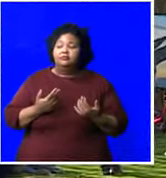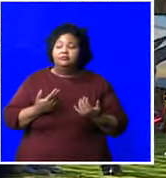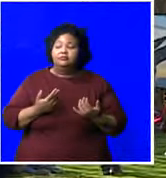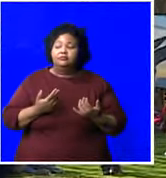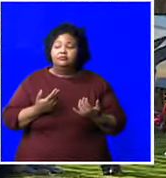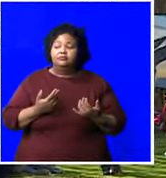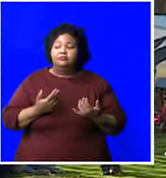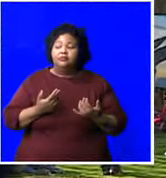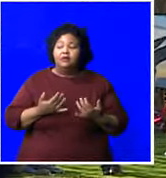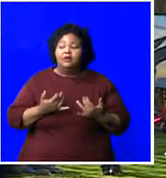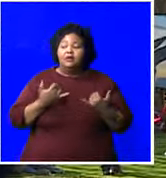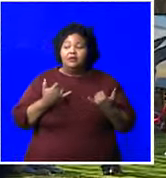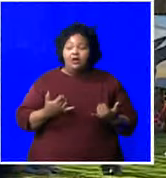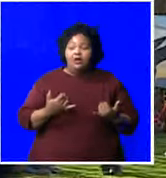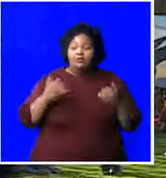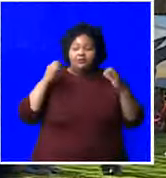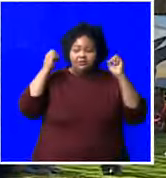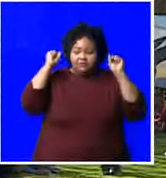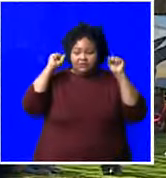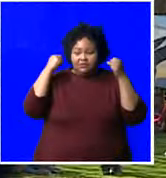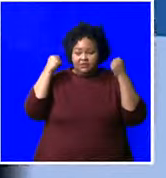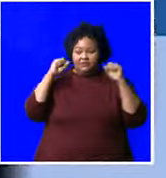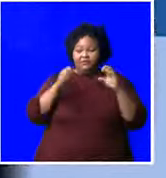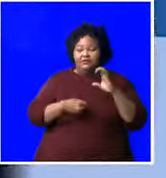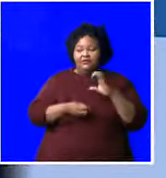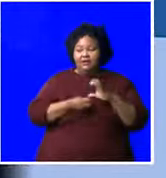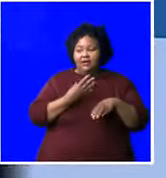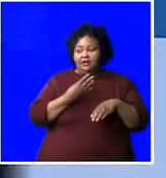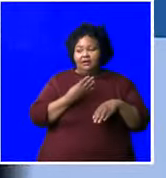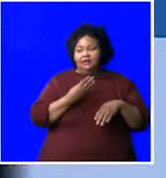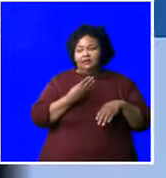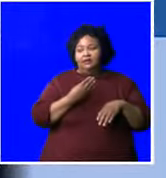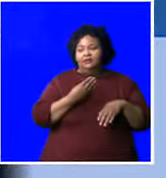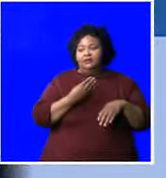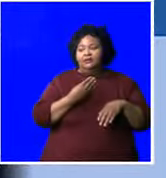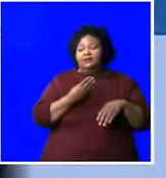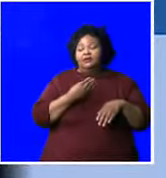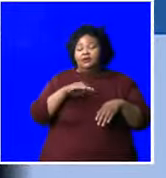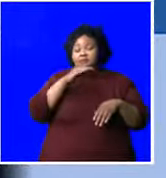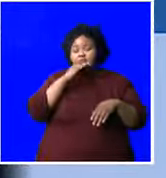kukhala kwetisu kutsi site le msebenzi.